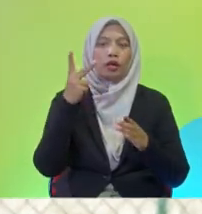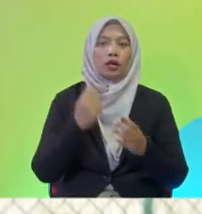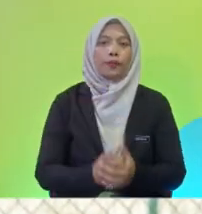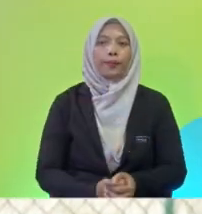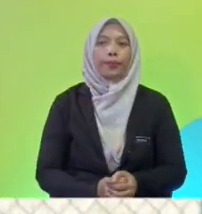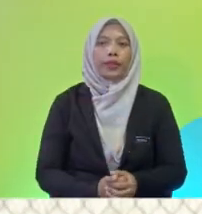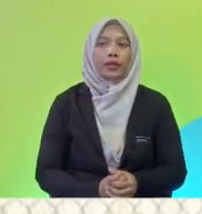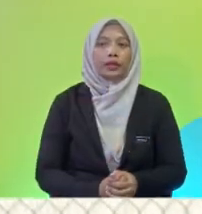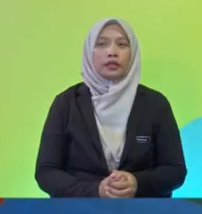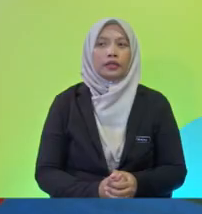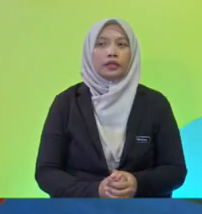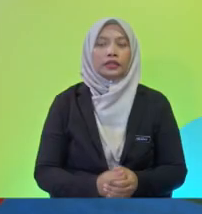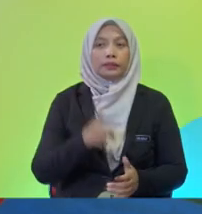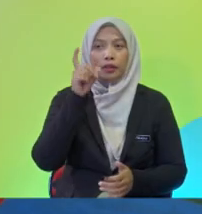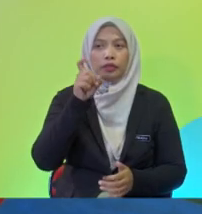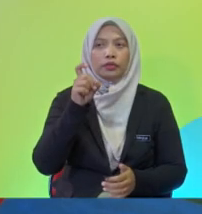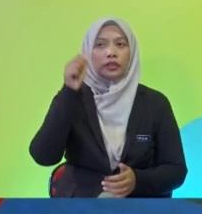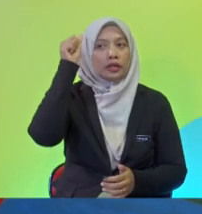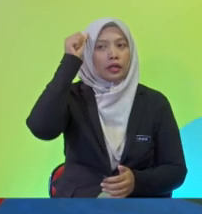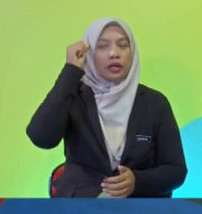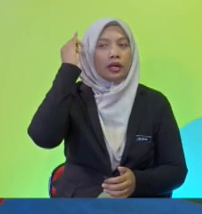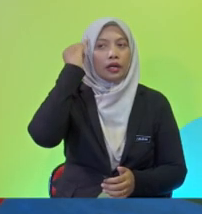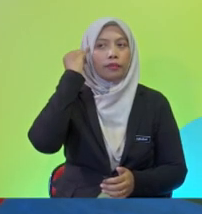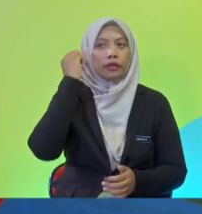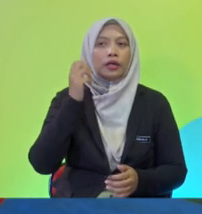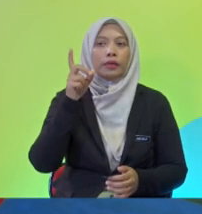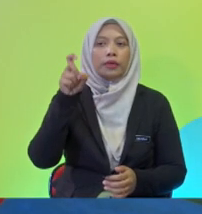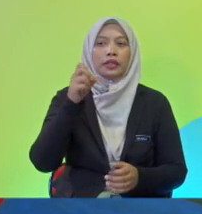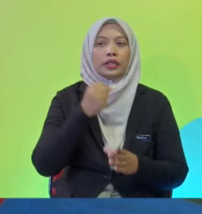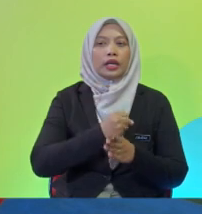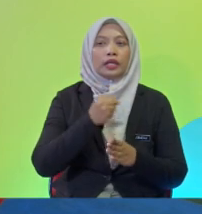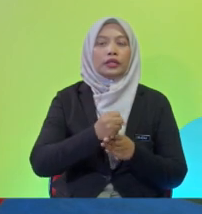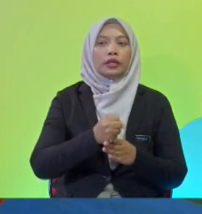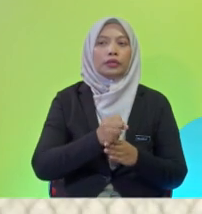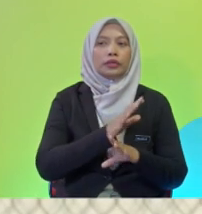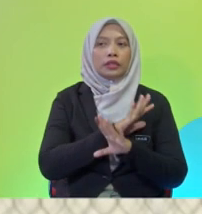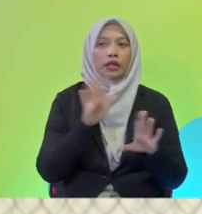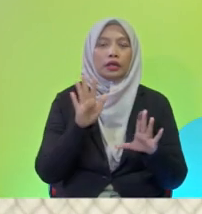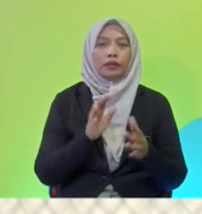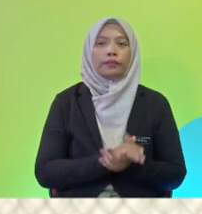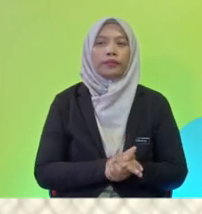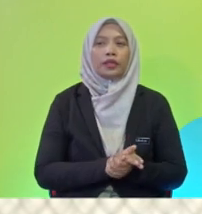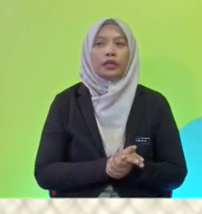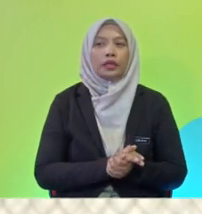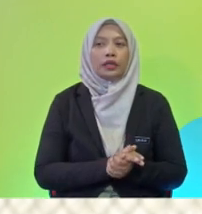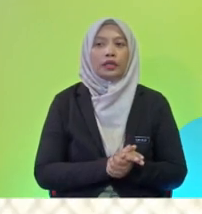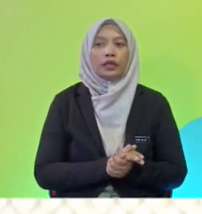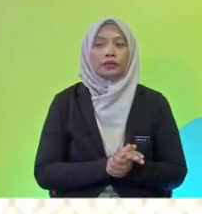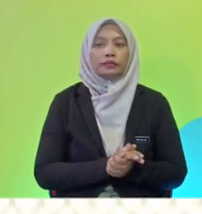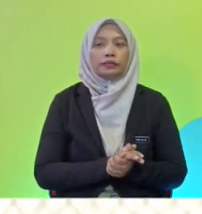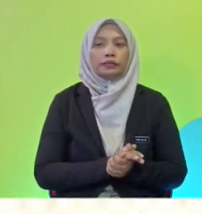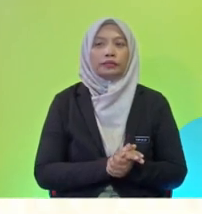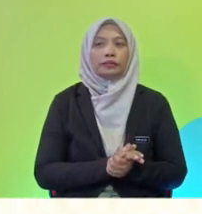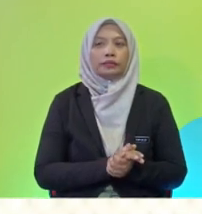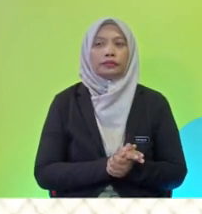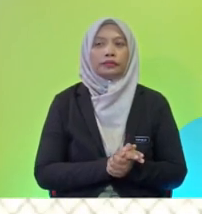keluar, sepatutnya Aiman mati atau tidak? Tak. Dia tak berani apa?